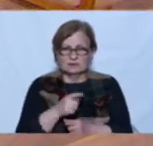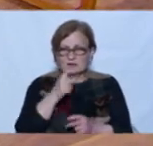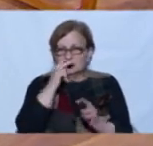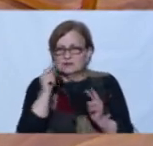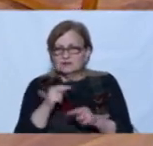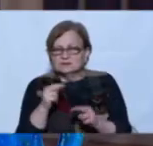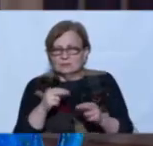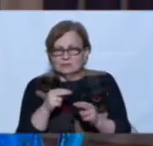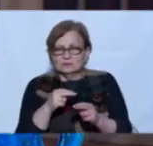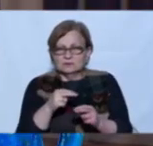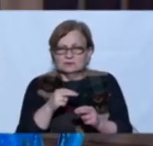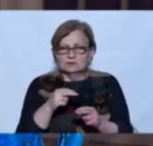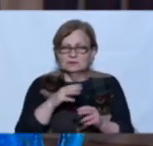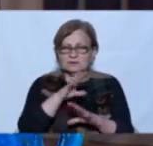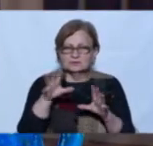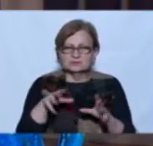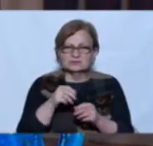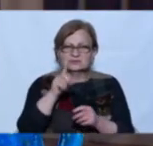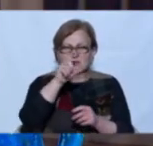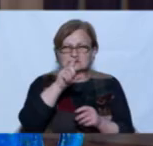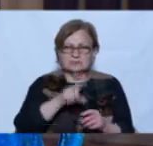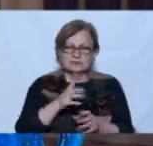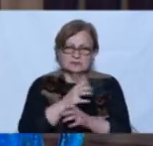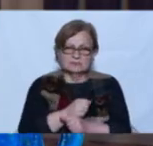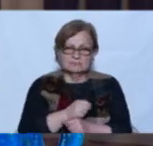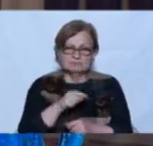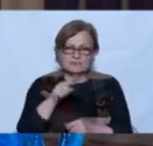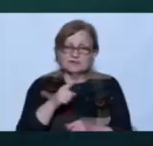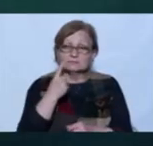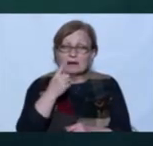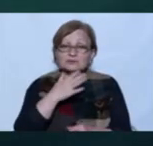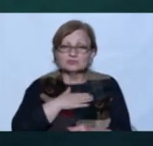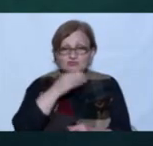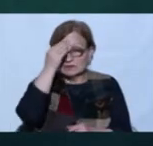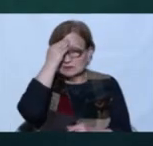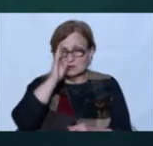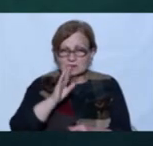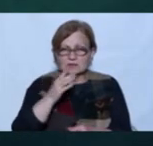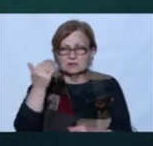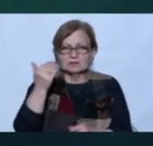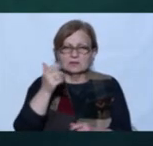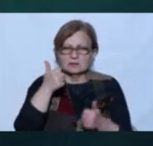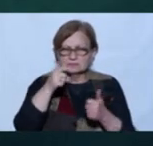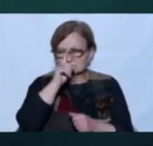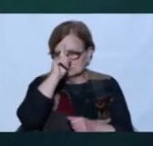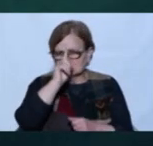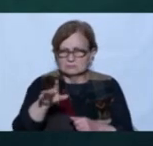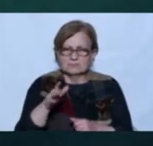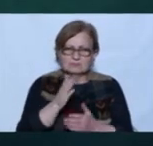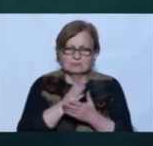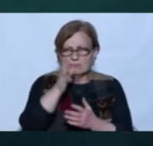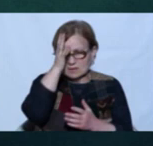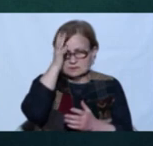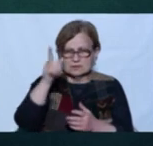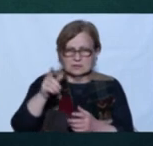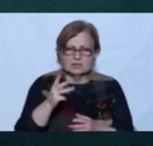დამოწმებული ავტორების, არამედ შევამოკლე თვითონ ტექსტებიც. ეს მარტო ჩვენი აზრი არ არის, იგი ეკუთვნის ჩინებულ და განთქმულ პედაგოგებს და